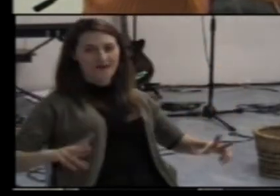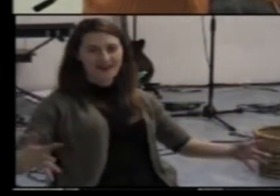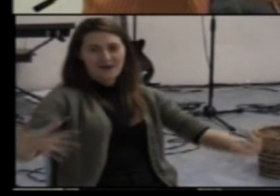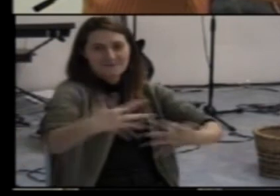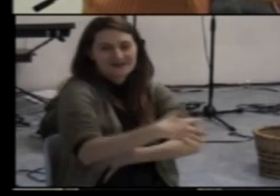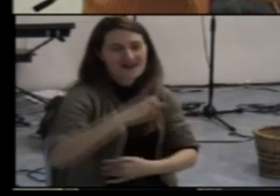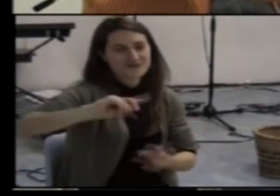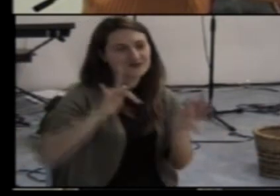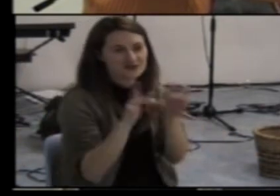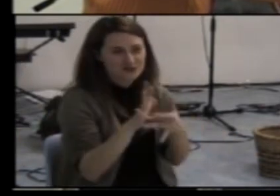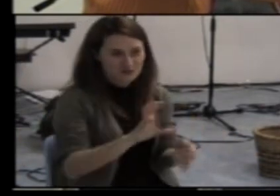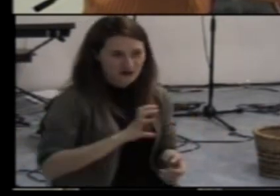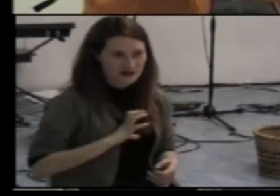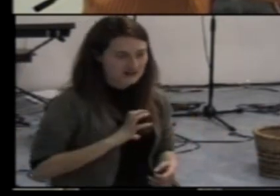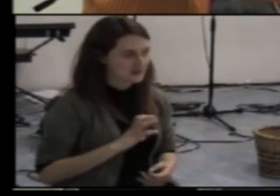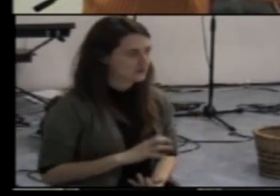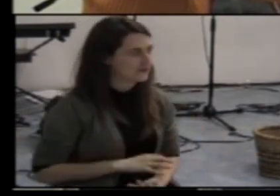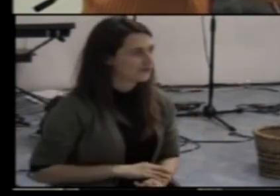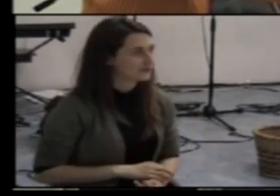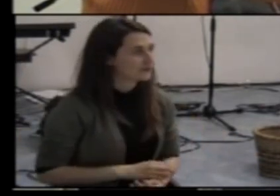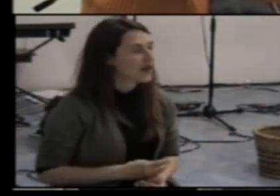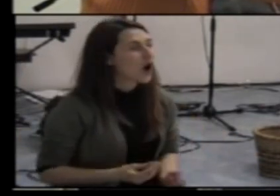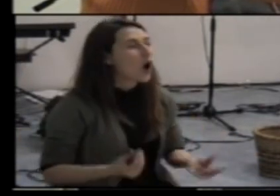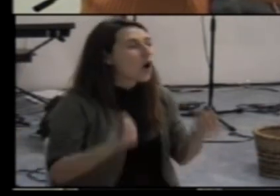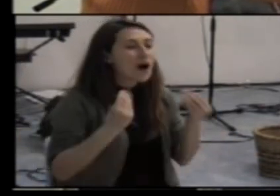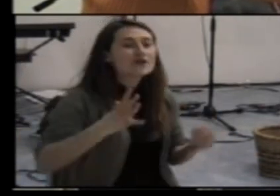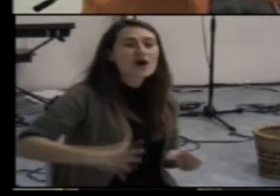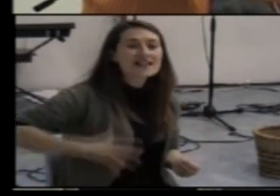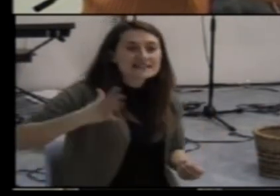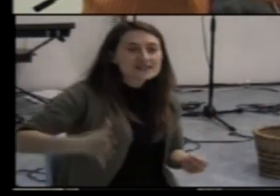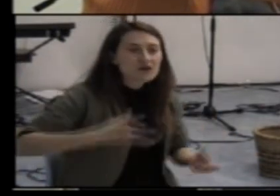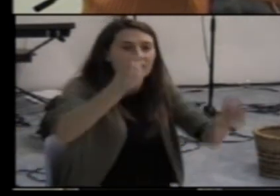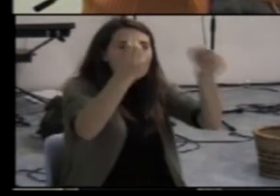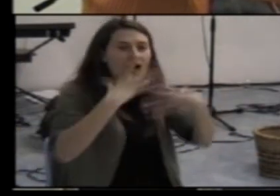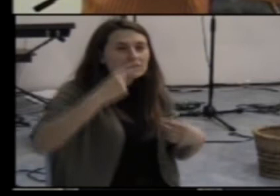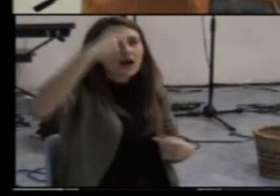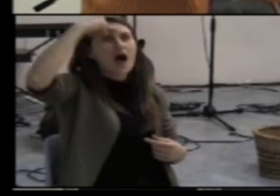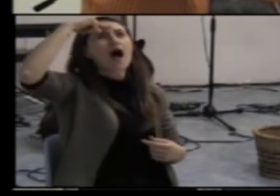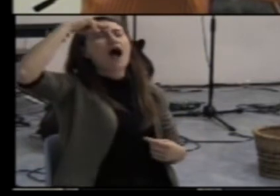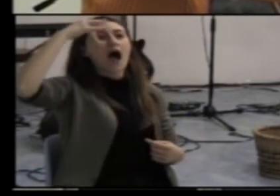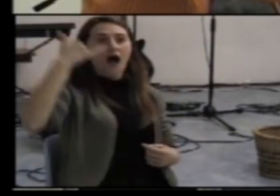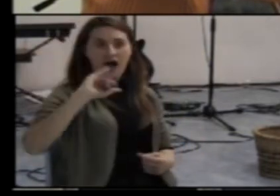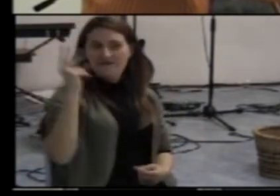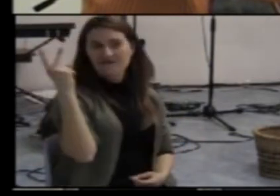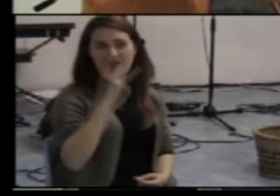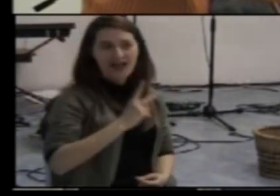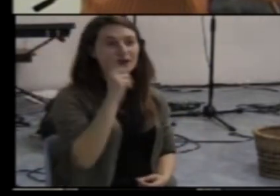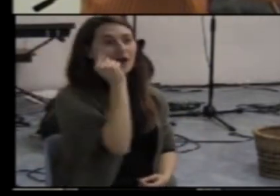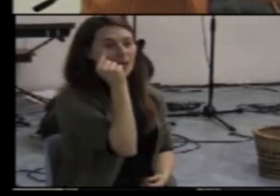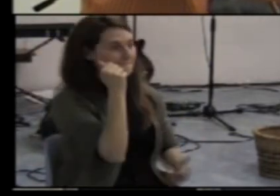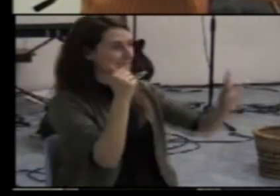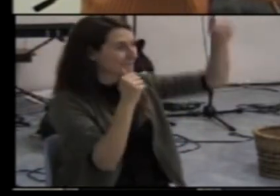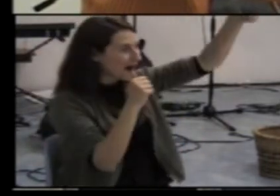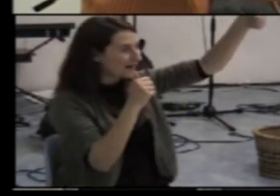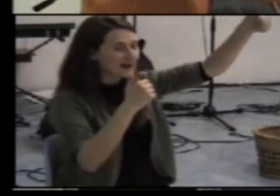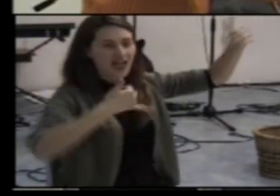Sapete, quando il Signore mi ha fatto vedere questa cosa, il senso di sicurezza che